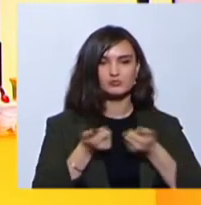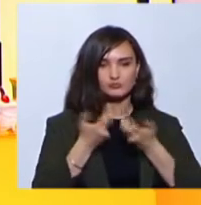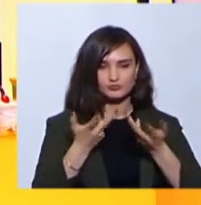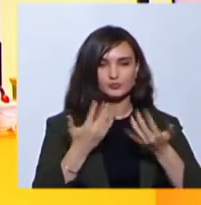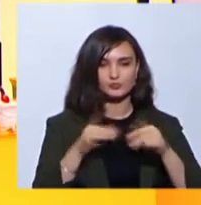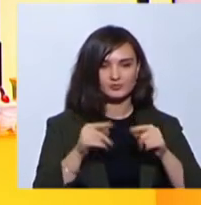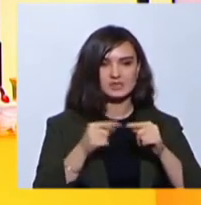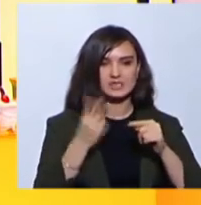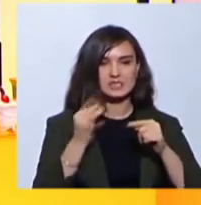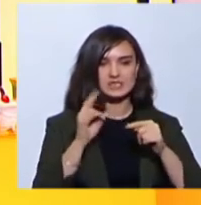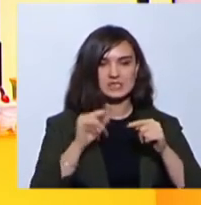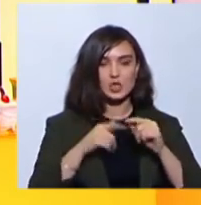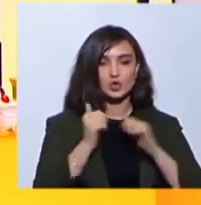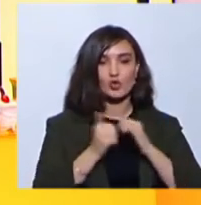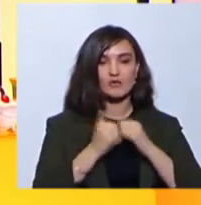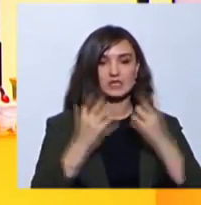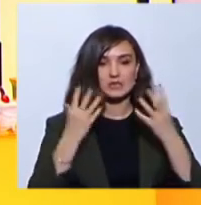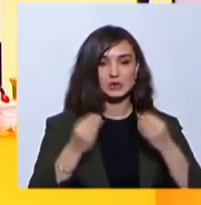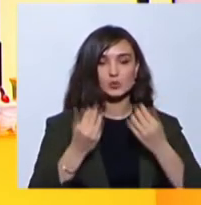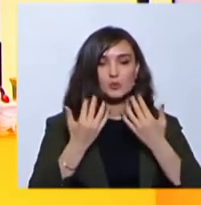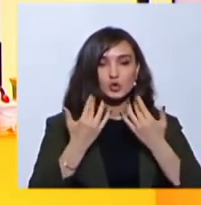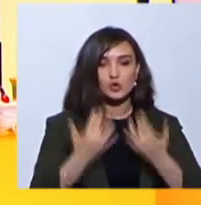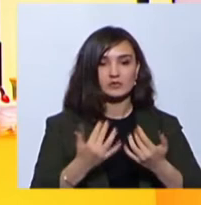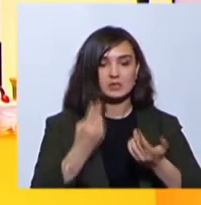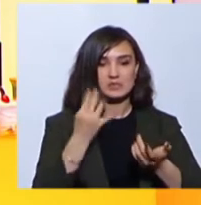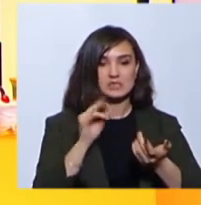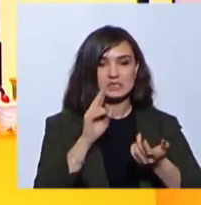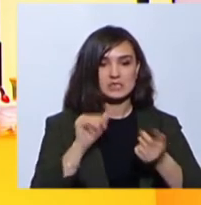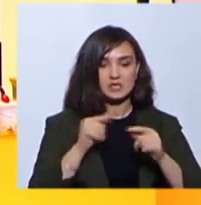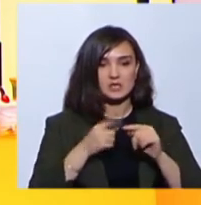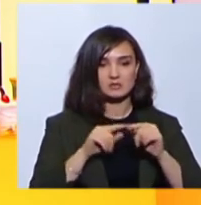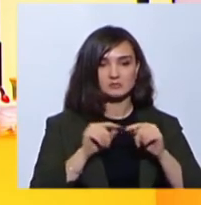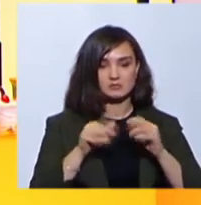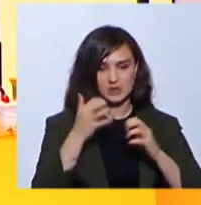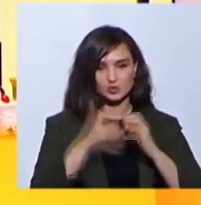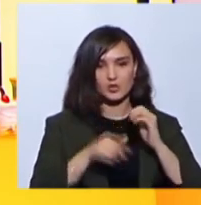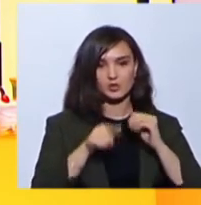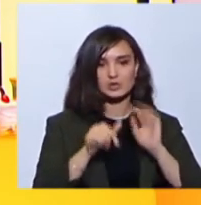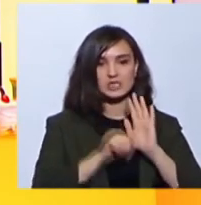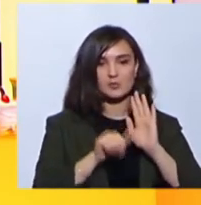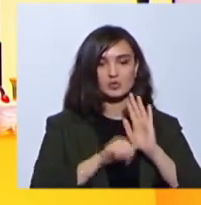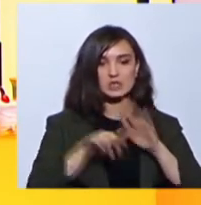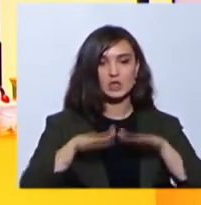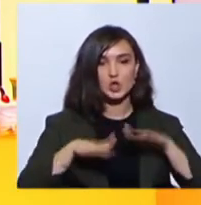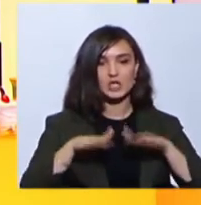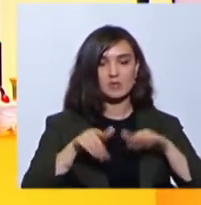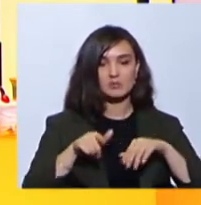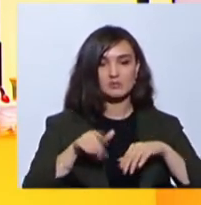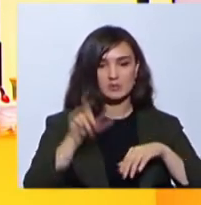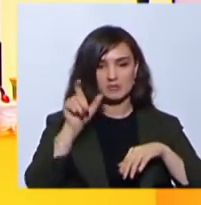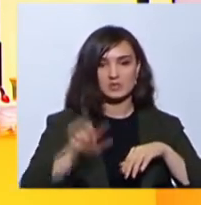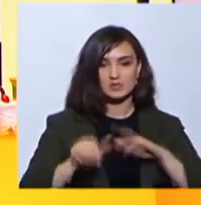მაქვს ეს ცილებში და ყოველდღიური მოთხოვნილება ცილით, ცილაზე საშუალოდ 60 კილოგრამი